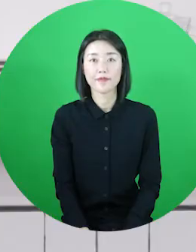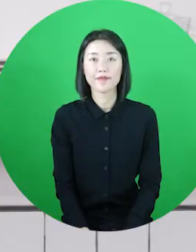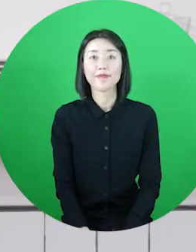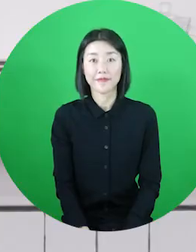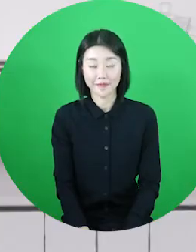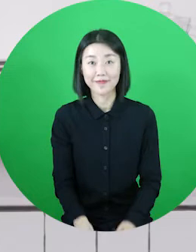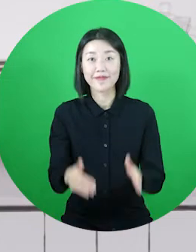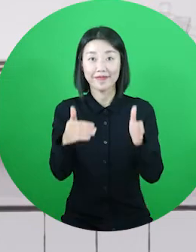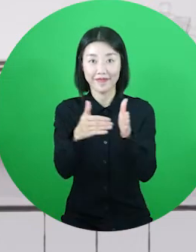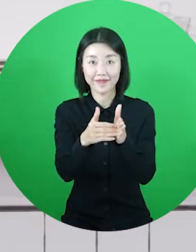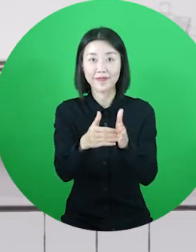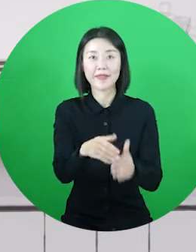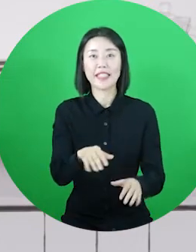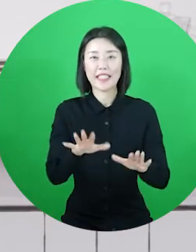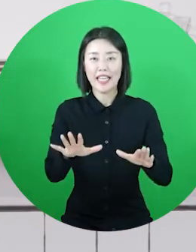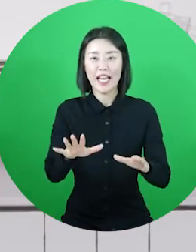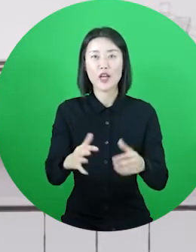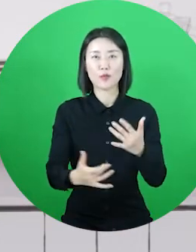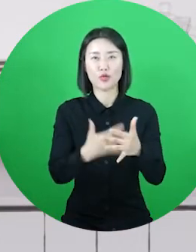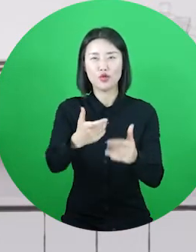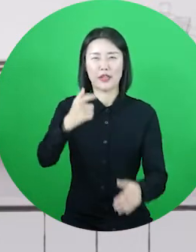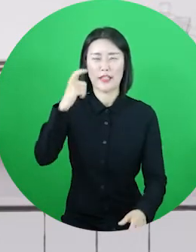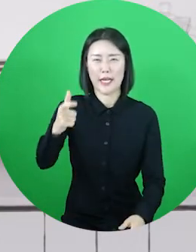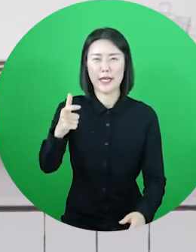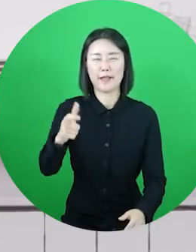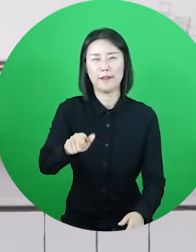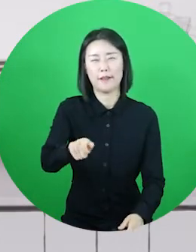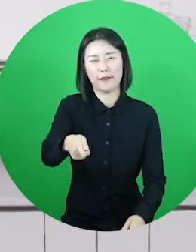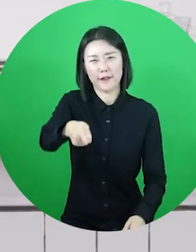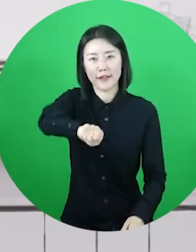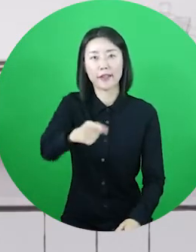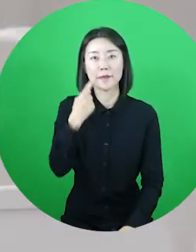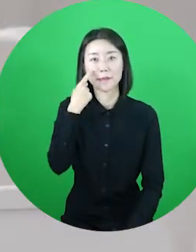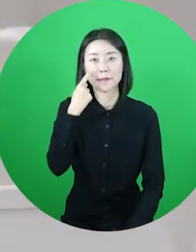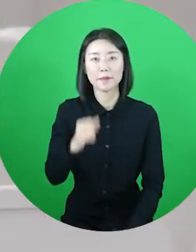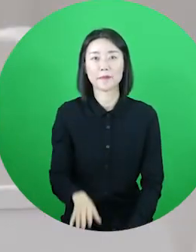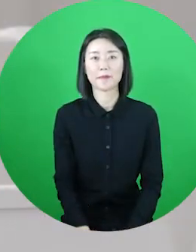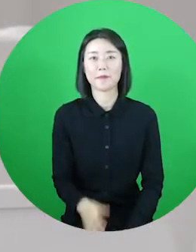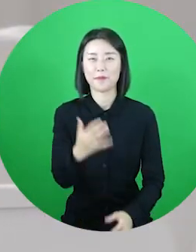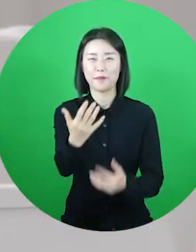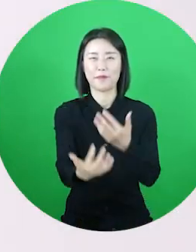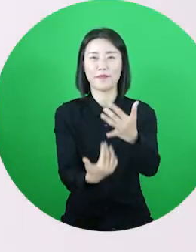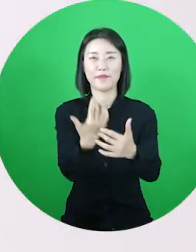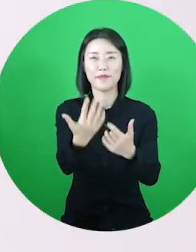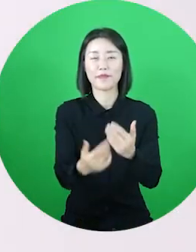자, 이제 가장 센 불인 강불로 높여주세요.